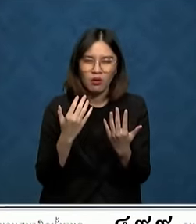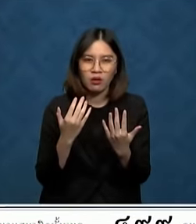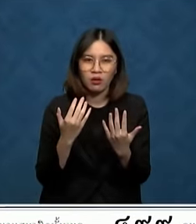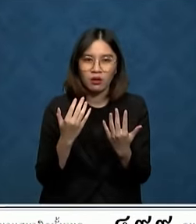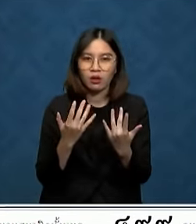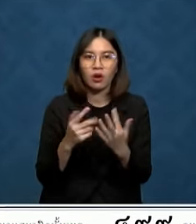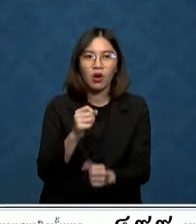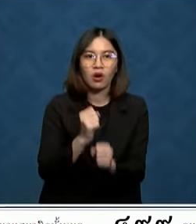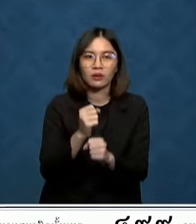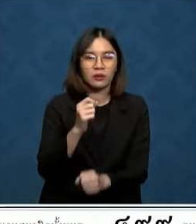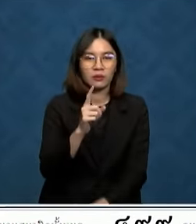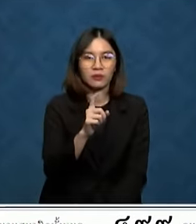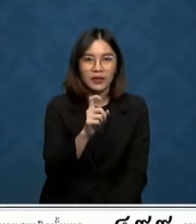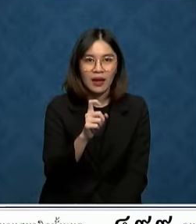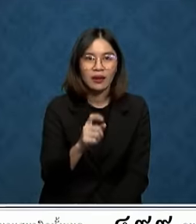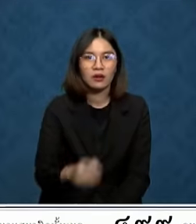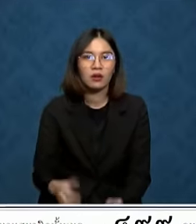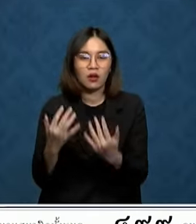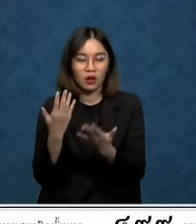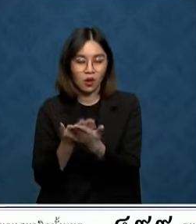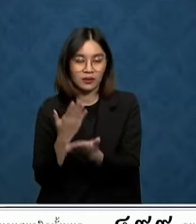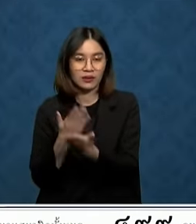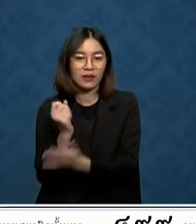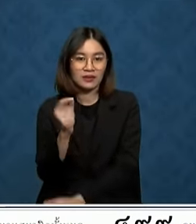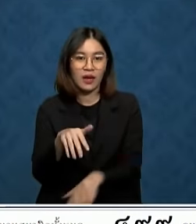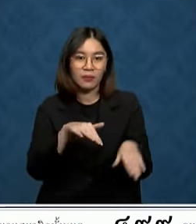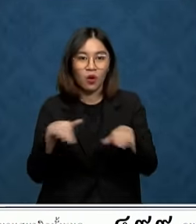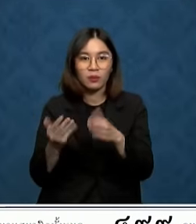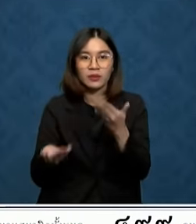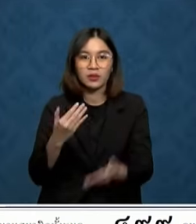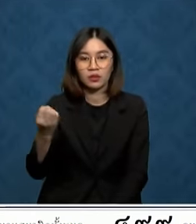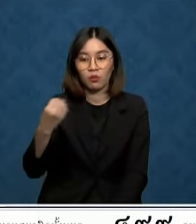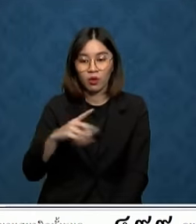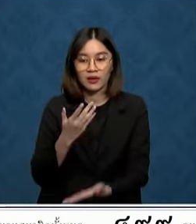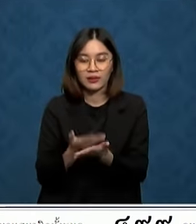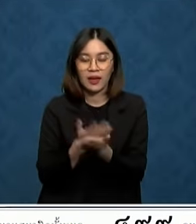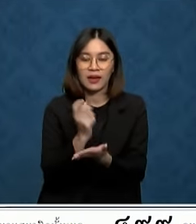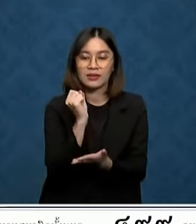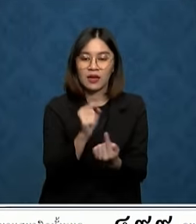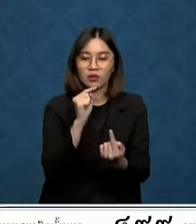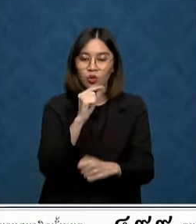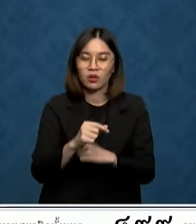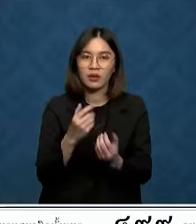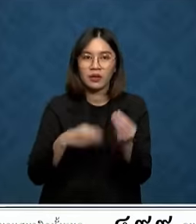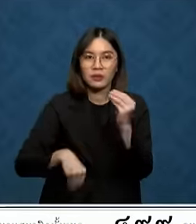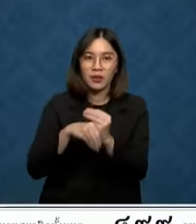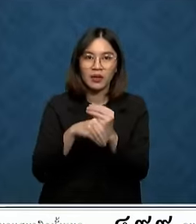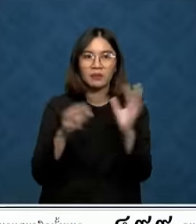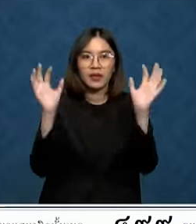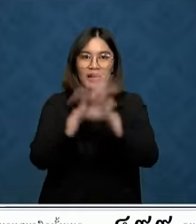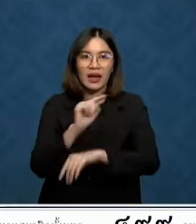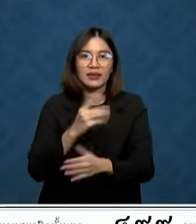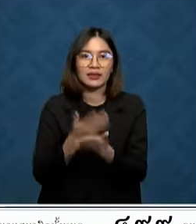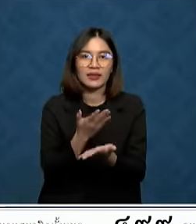ได้รอไม่ได้ค่ะแต่ว่าเรารอใช้พร้อมกันเลยหรือท่านจะบอกว่างบประมารายจ่ายประจำปีเอ่อรายจ่ายเพิ่มเติมเนี่ยมันก็เหมือนกับงบ